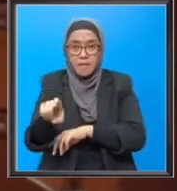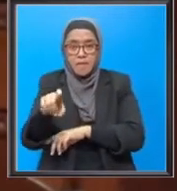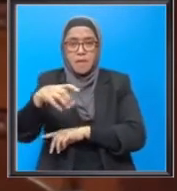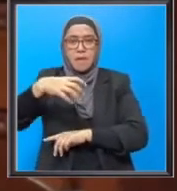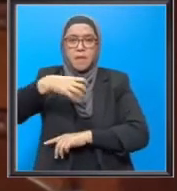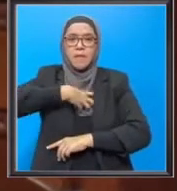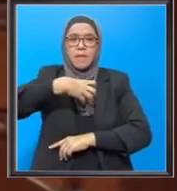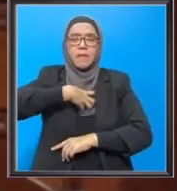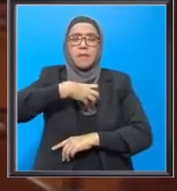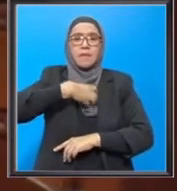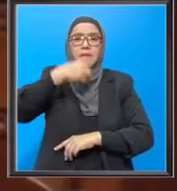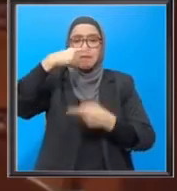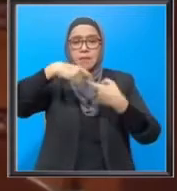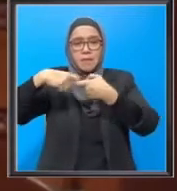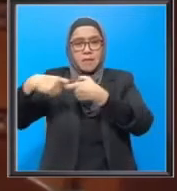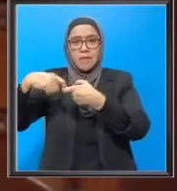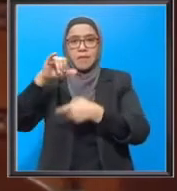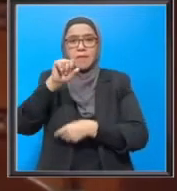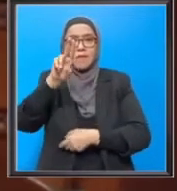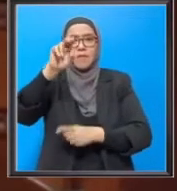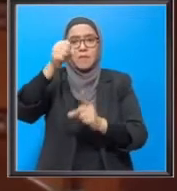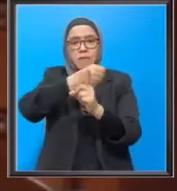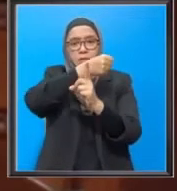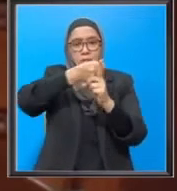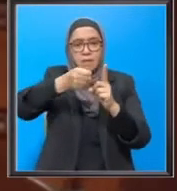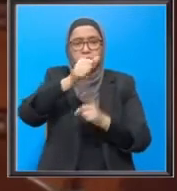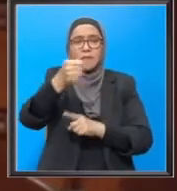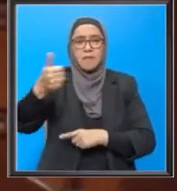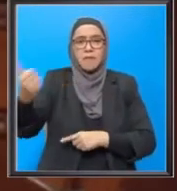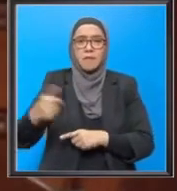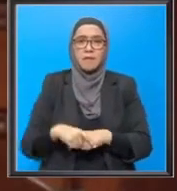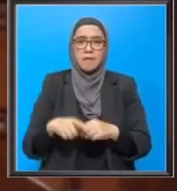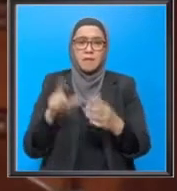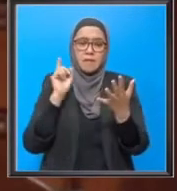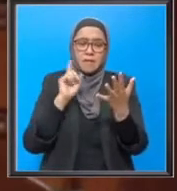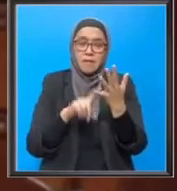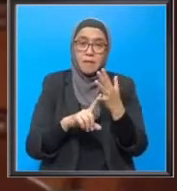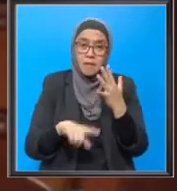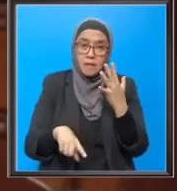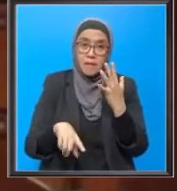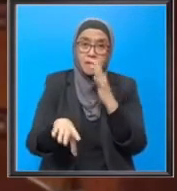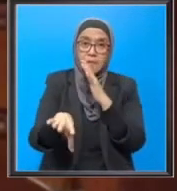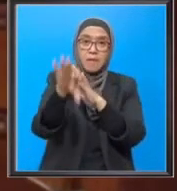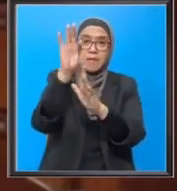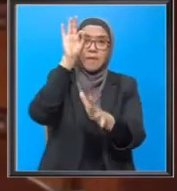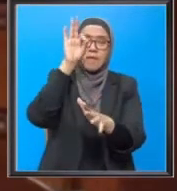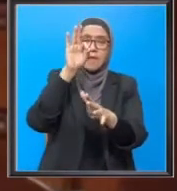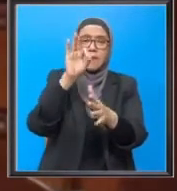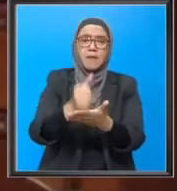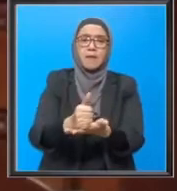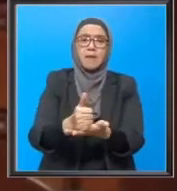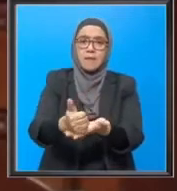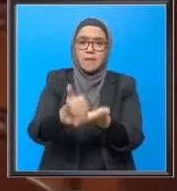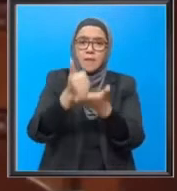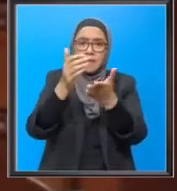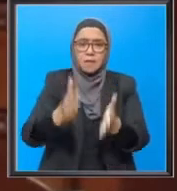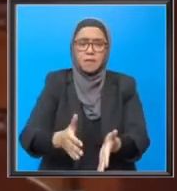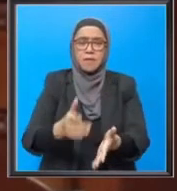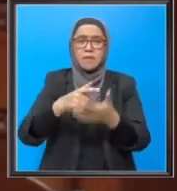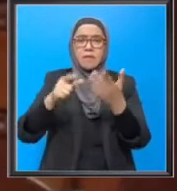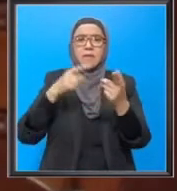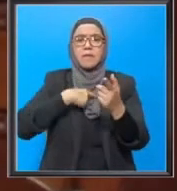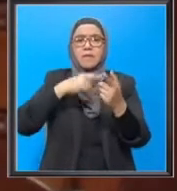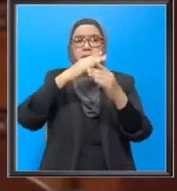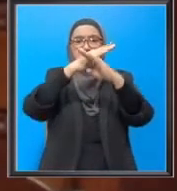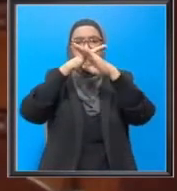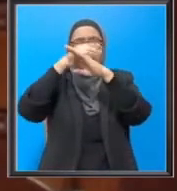isu kendaraan dan sebagainya dan seterusnya pelantikan pembantu pelindung untuk melindungi kiss-kiss yang melibatkan